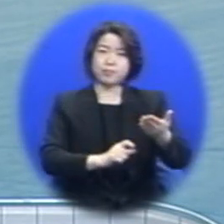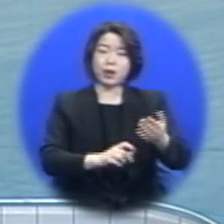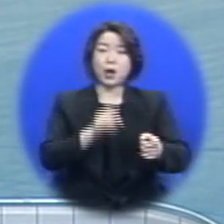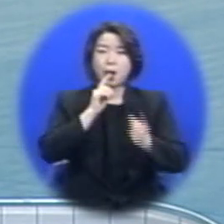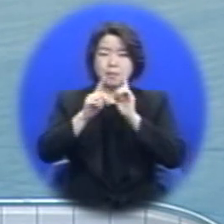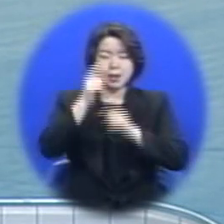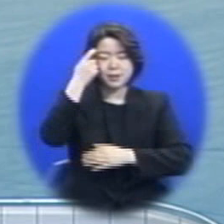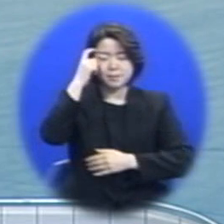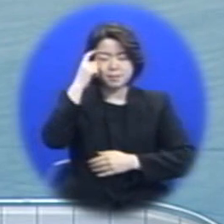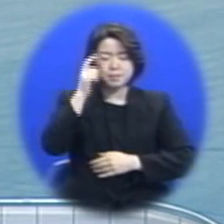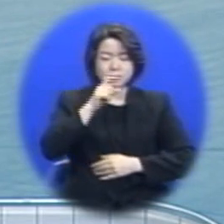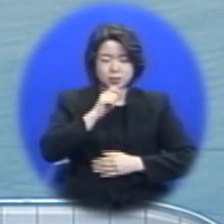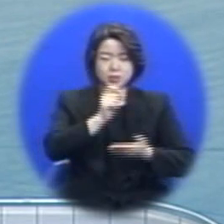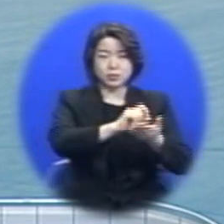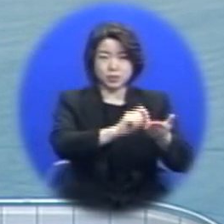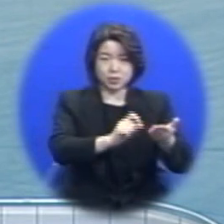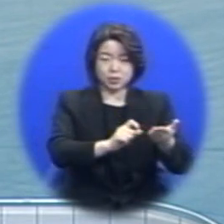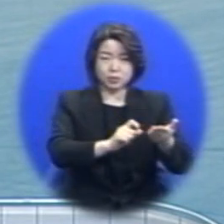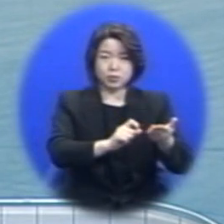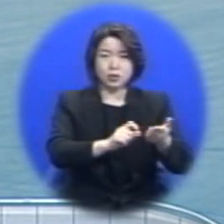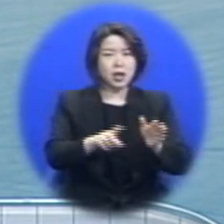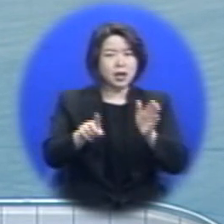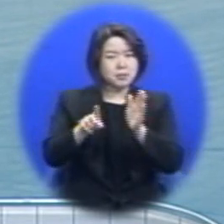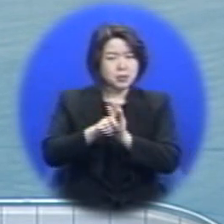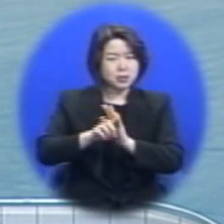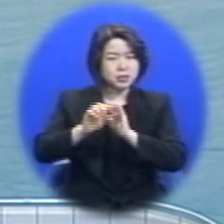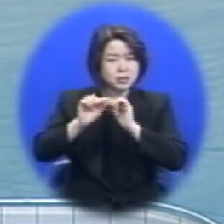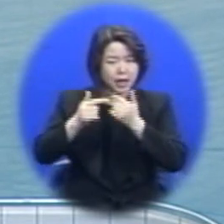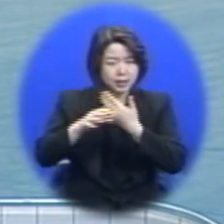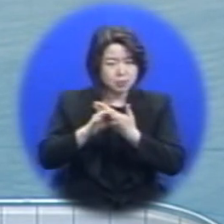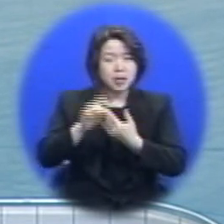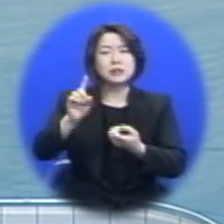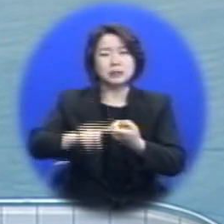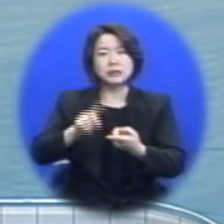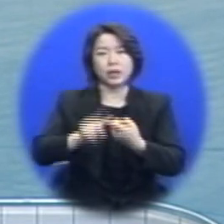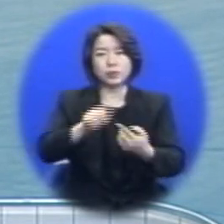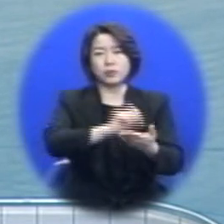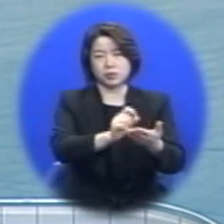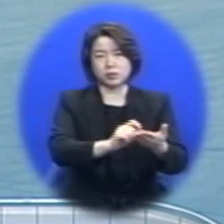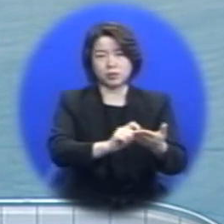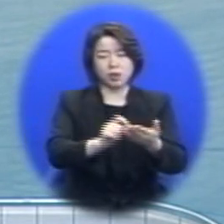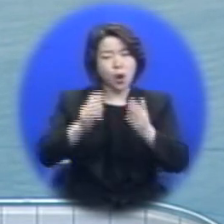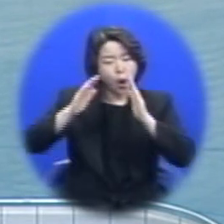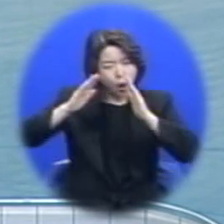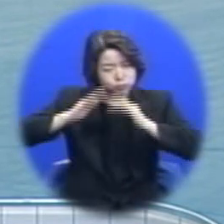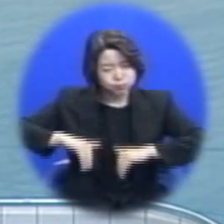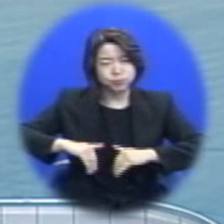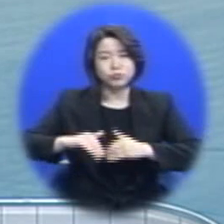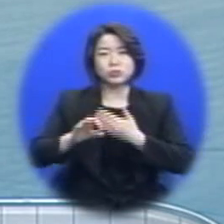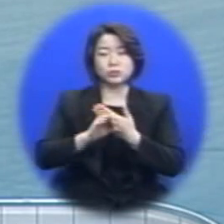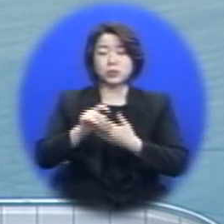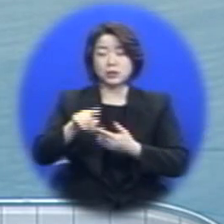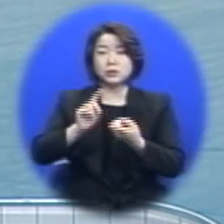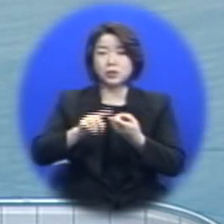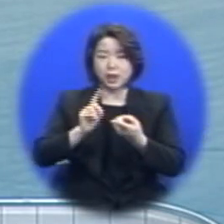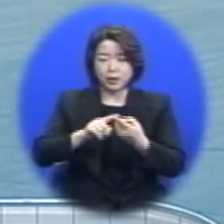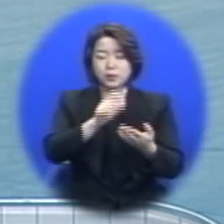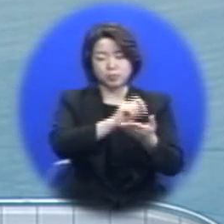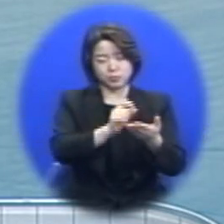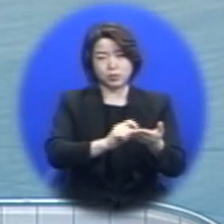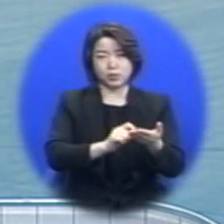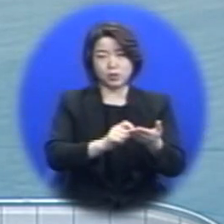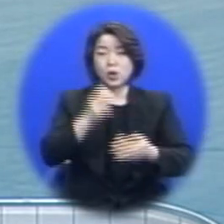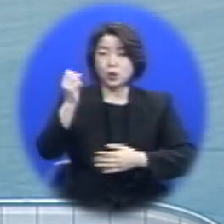말씀을 묵상하고 기록하고 믿어지지 않으면 믿어지지 않는다고 기록하고 무너졌으면 내가 무너졌다고 기도하고